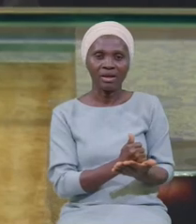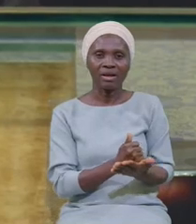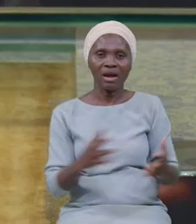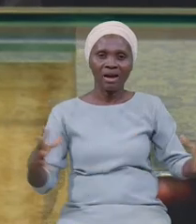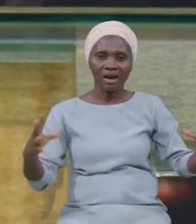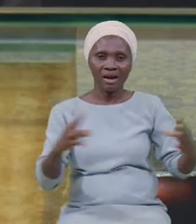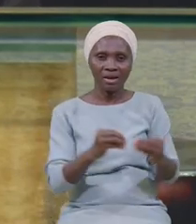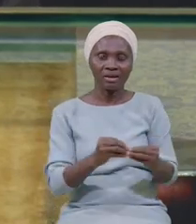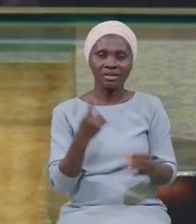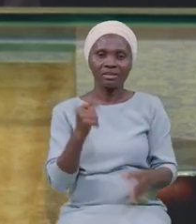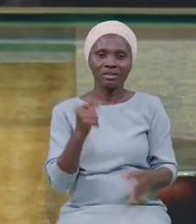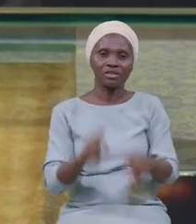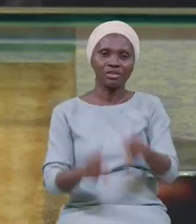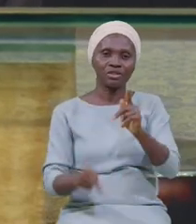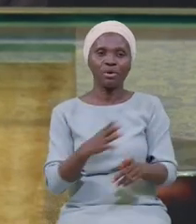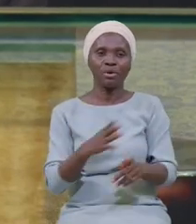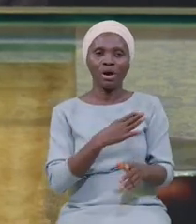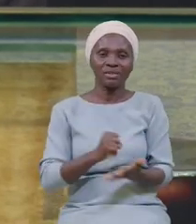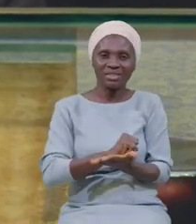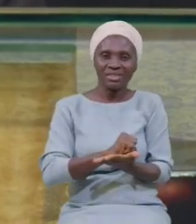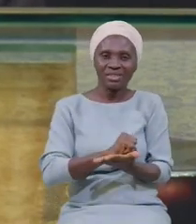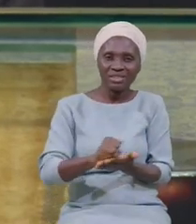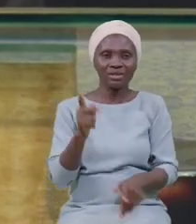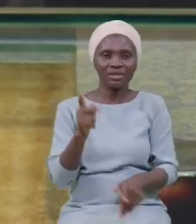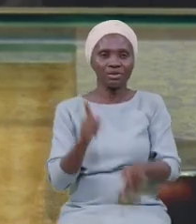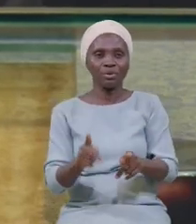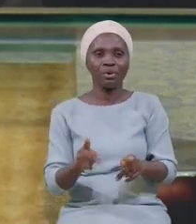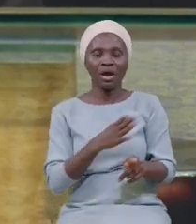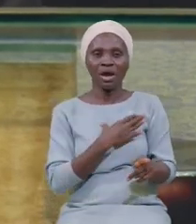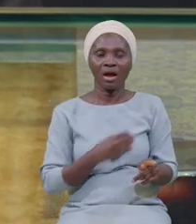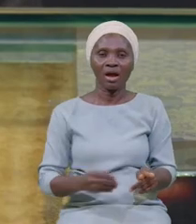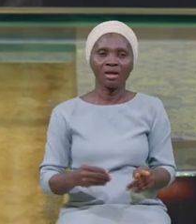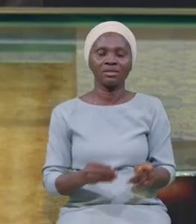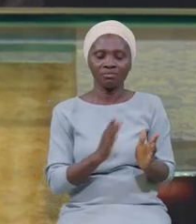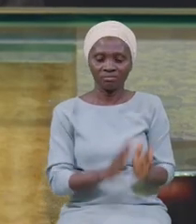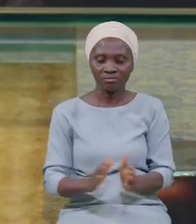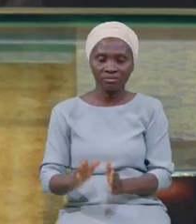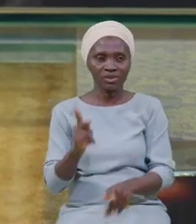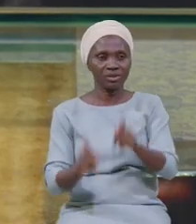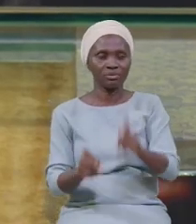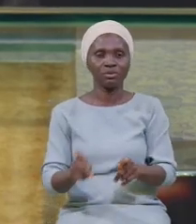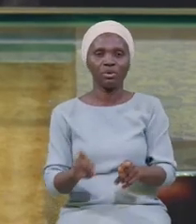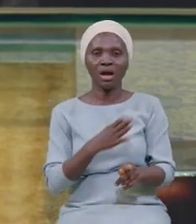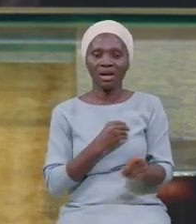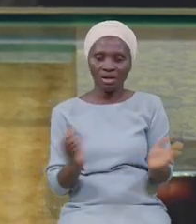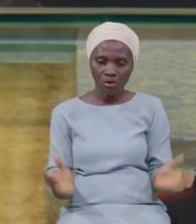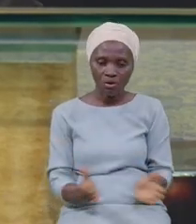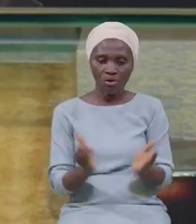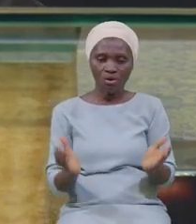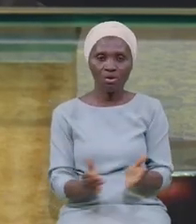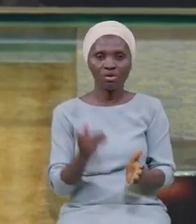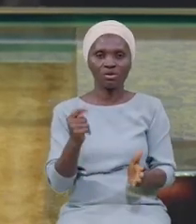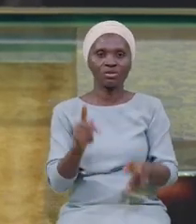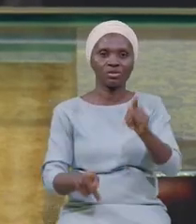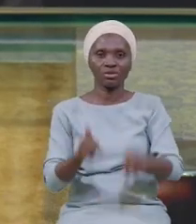fortifiez, formez une sainte nation, formez une sainte réunion.